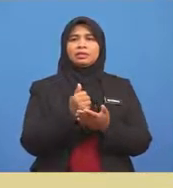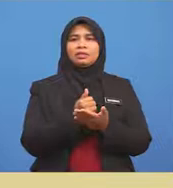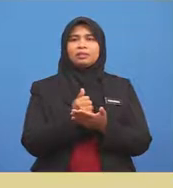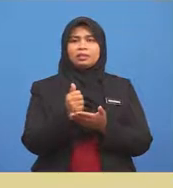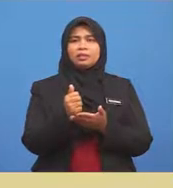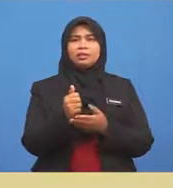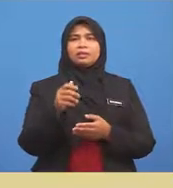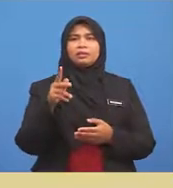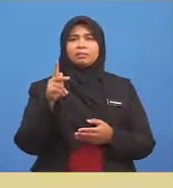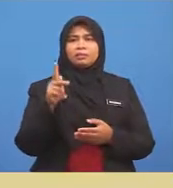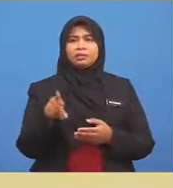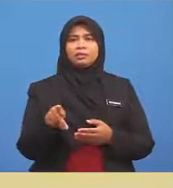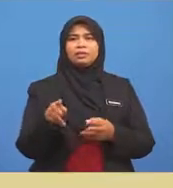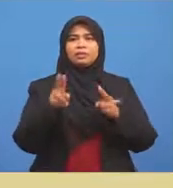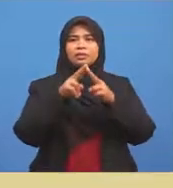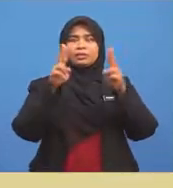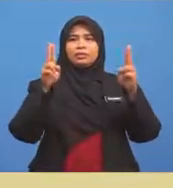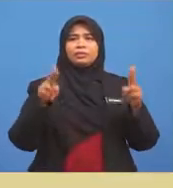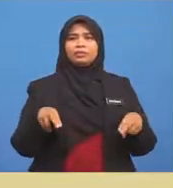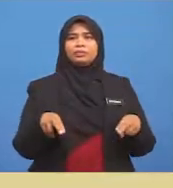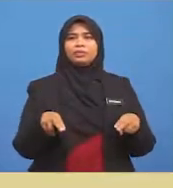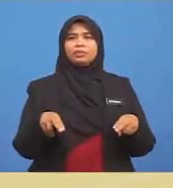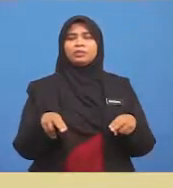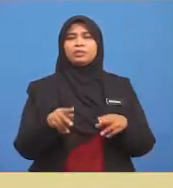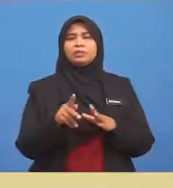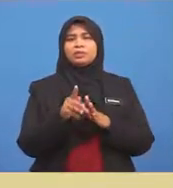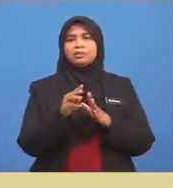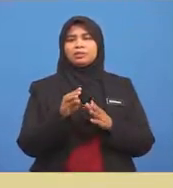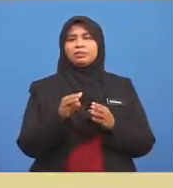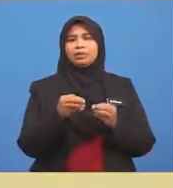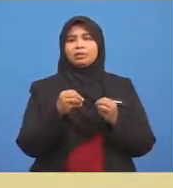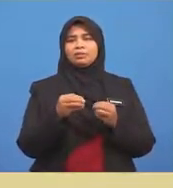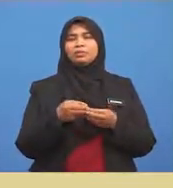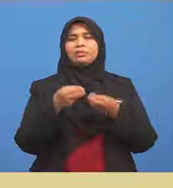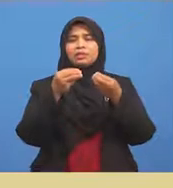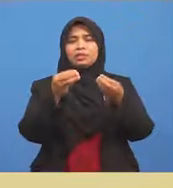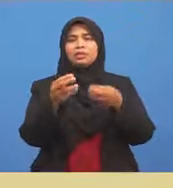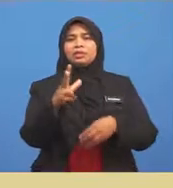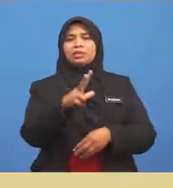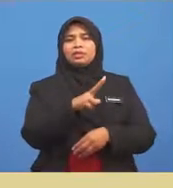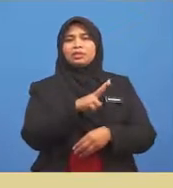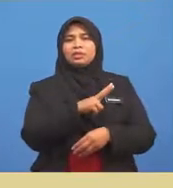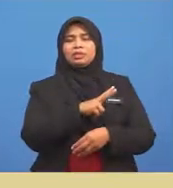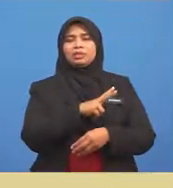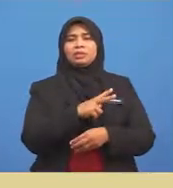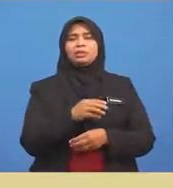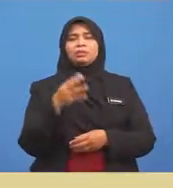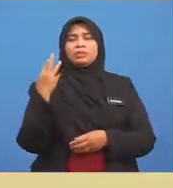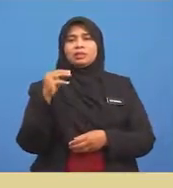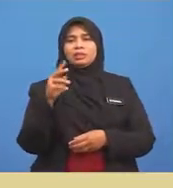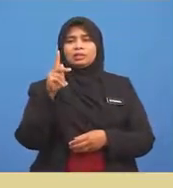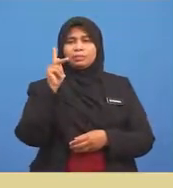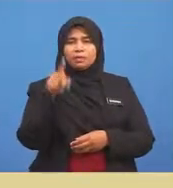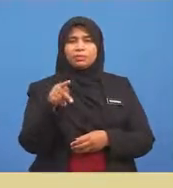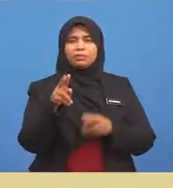penjaga amanah harta anak yatim itu hendak menyerahkan harta tersebut, mereka perlu